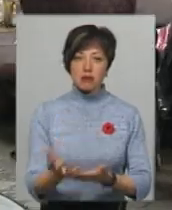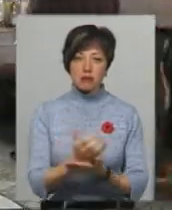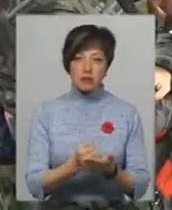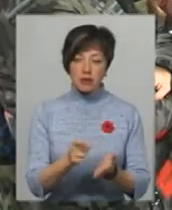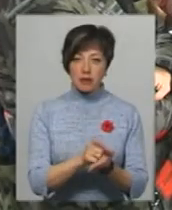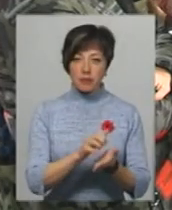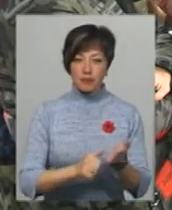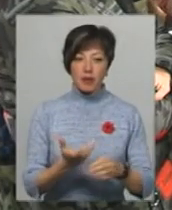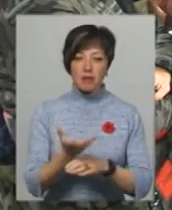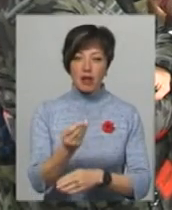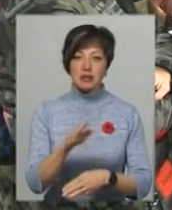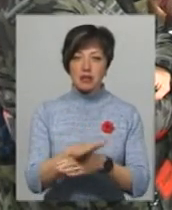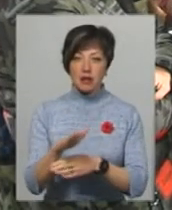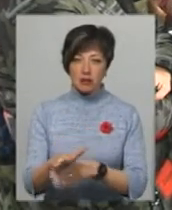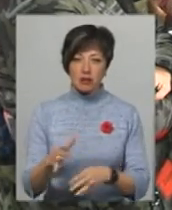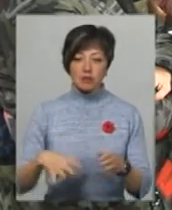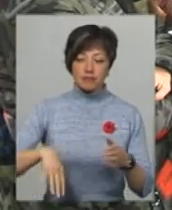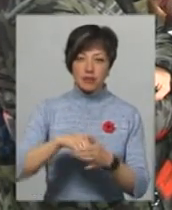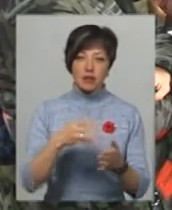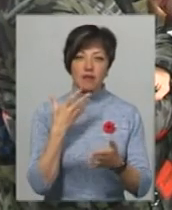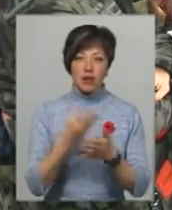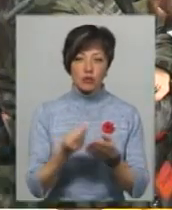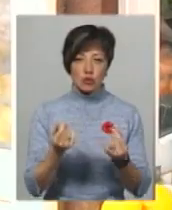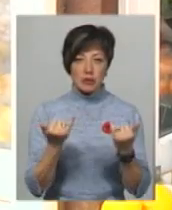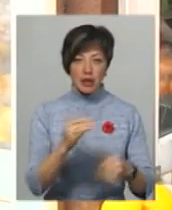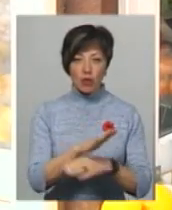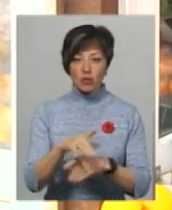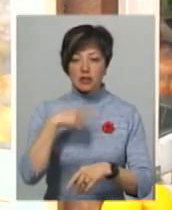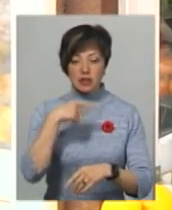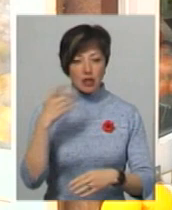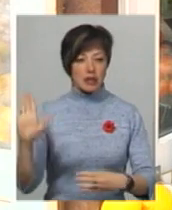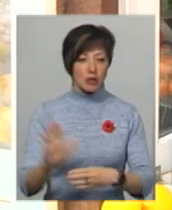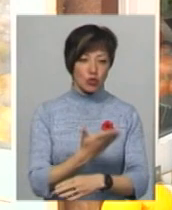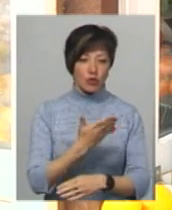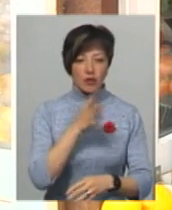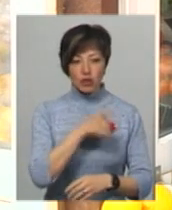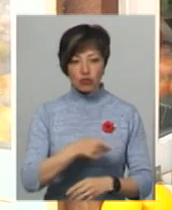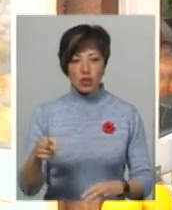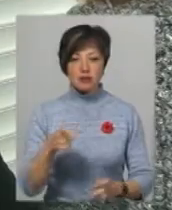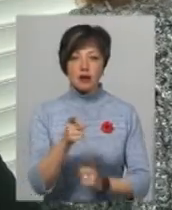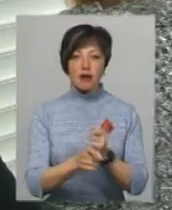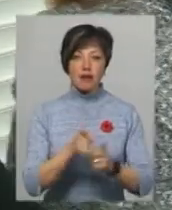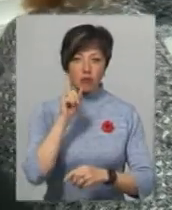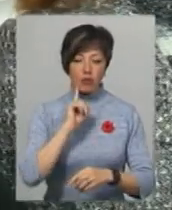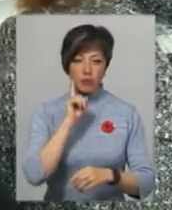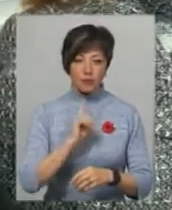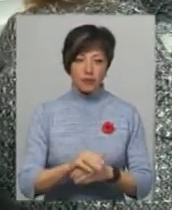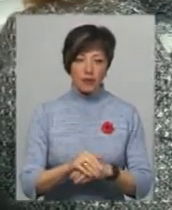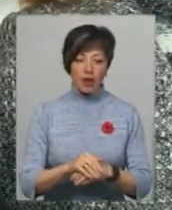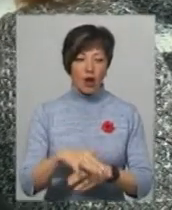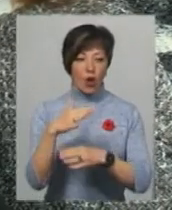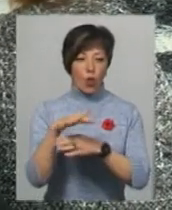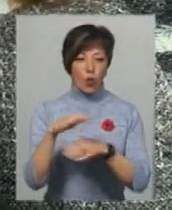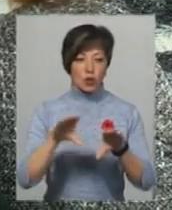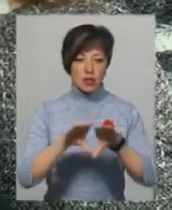платить заявку. Їх підприємці ставили власним коштом. Тепер кіоски сказали демонтувати на час реконструкції. Кондиціонер